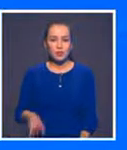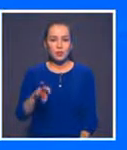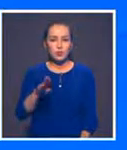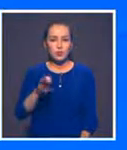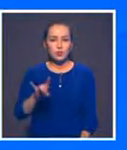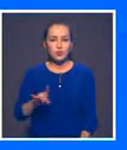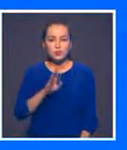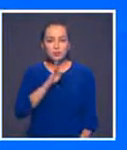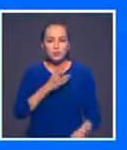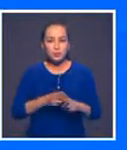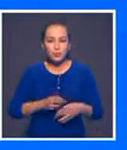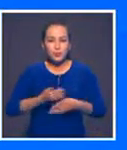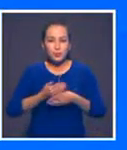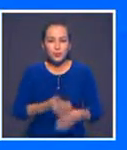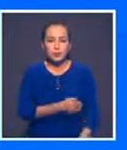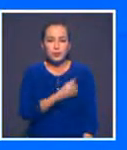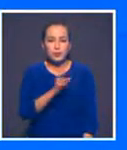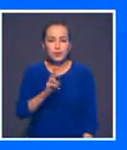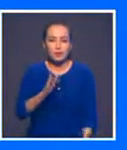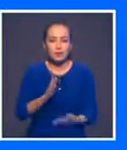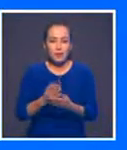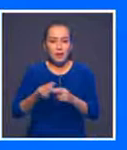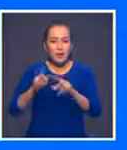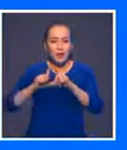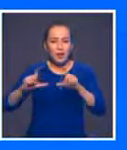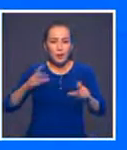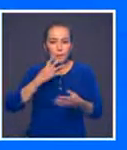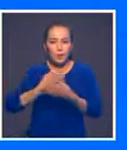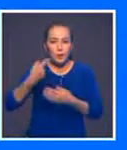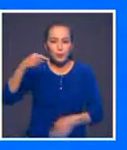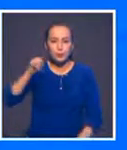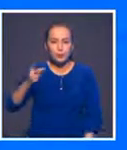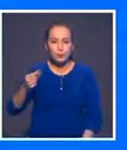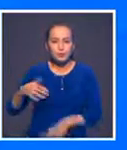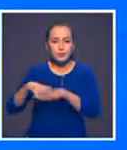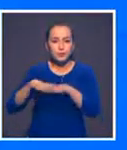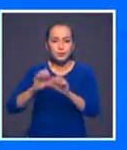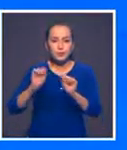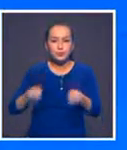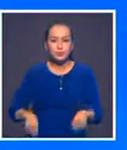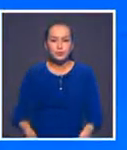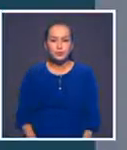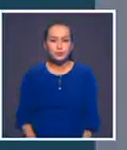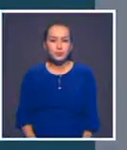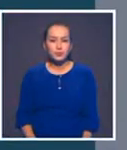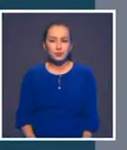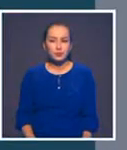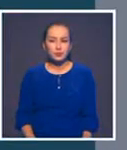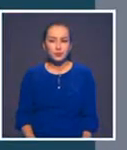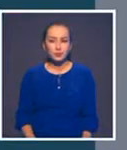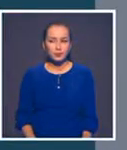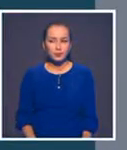Жұмаділоваға көмек көрсетемін деген қайырымды жандар болса, экранда көрсетілген мына есепшотқа қаржы аударуына болады.